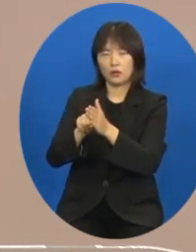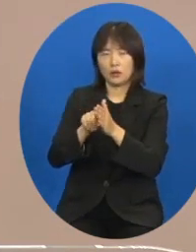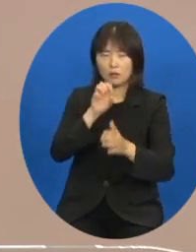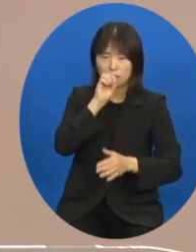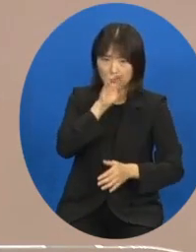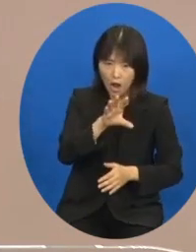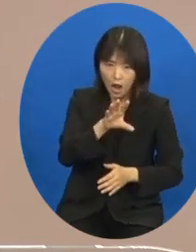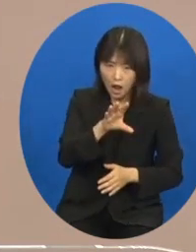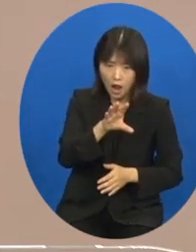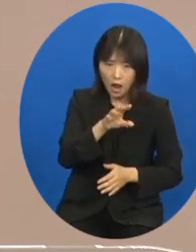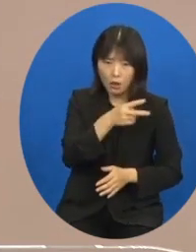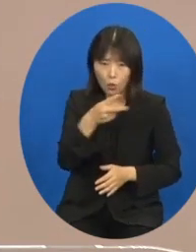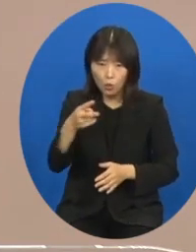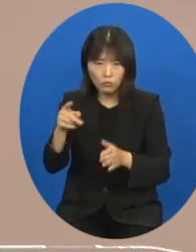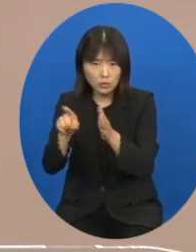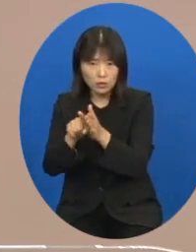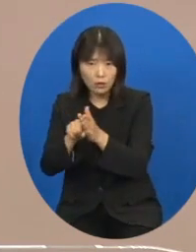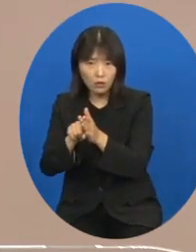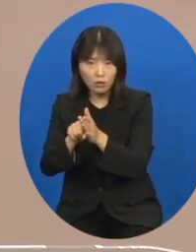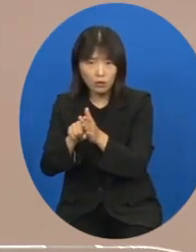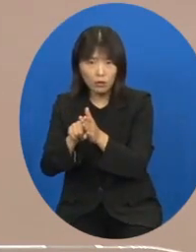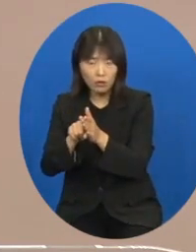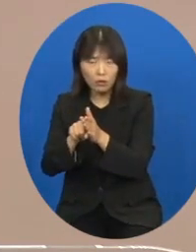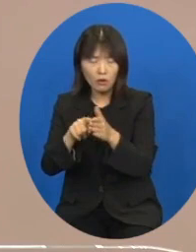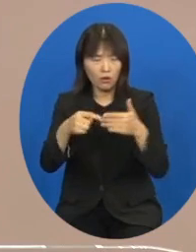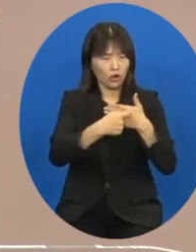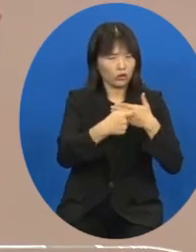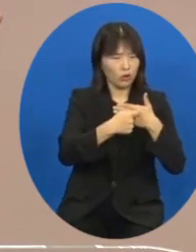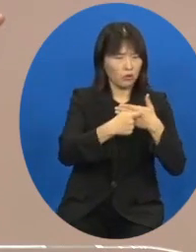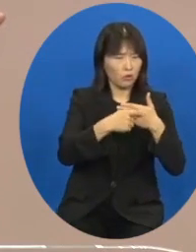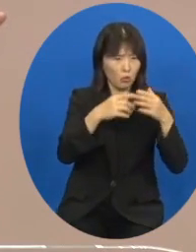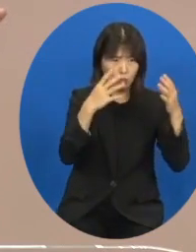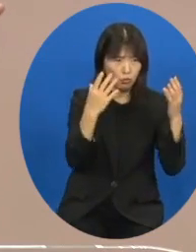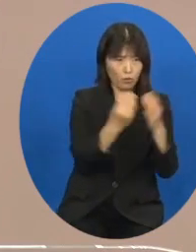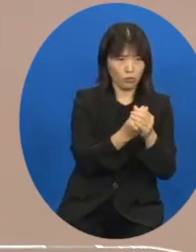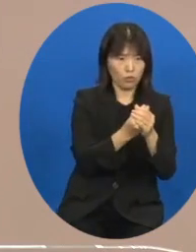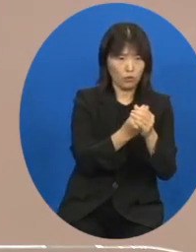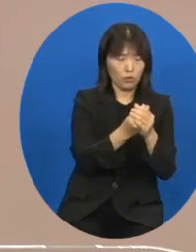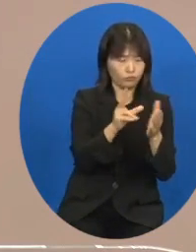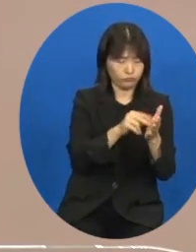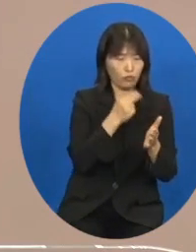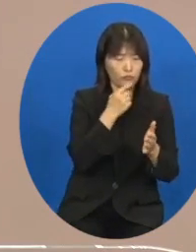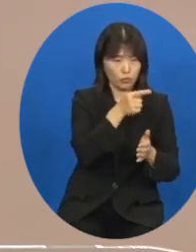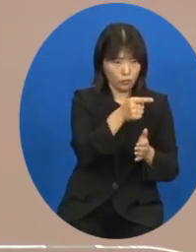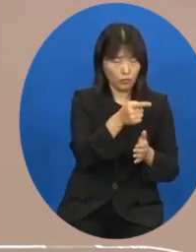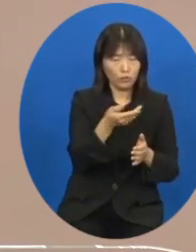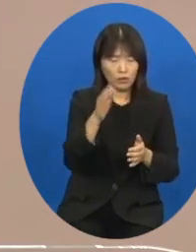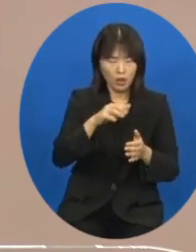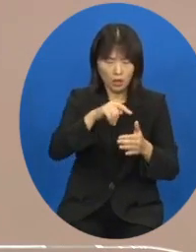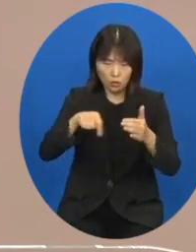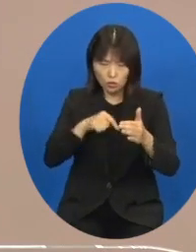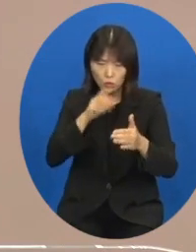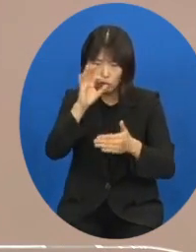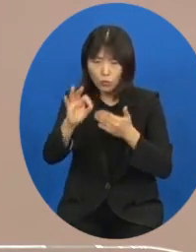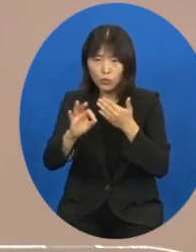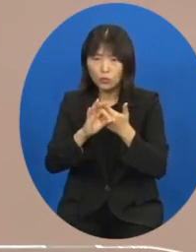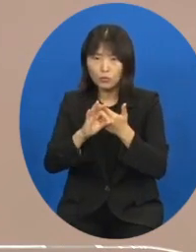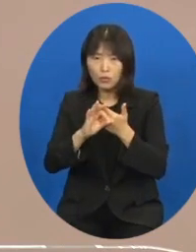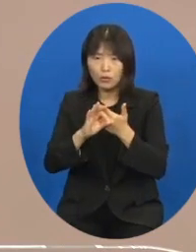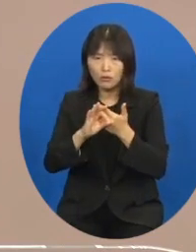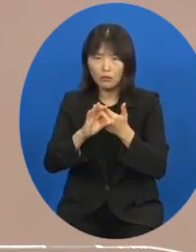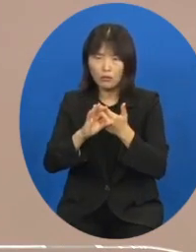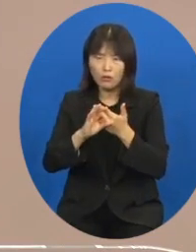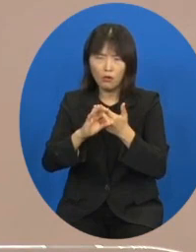말한다고 그게 믿는 겁니까? 겉으로 보기에는 완벽하지만 그 마음 속을 보면은